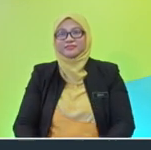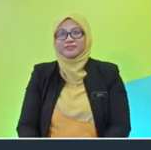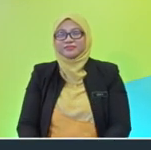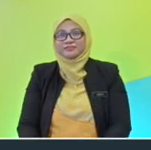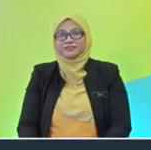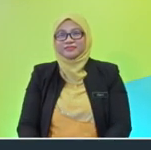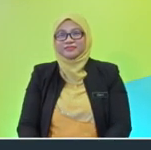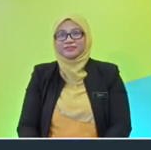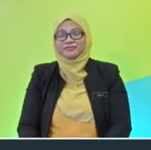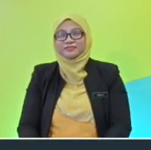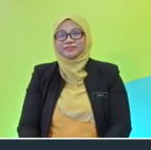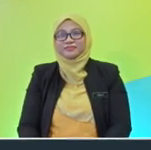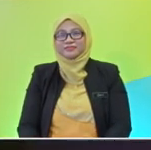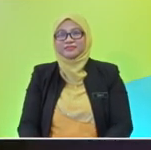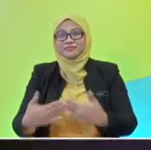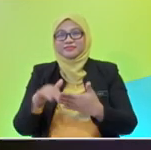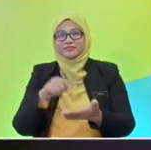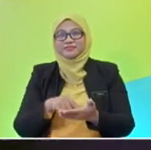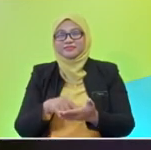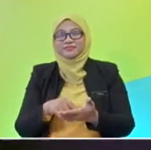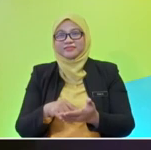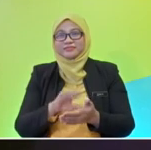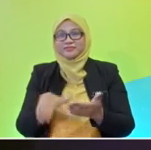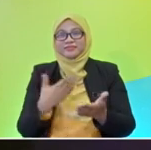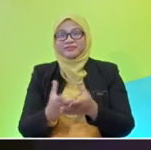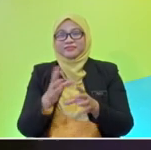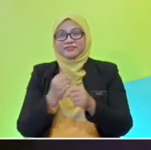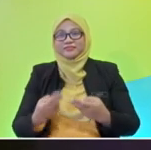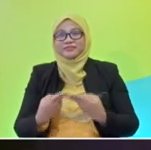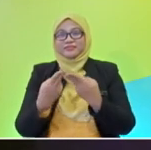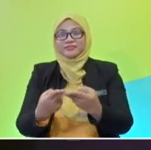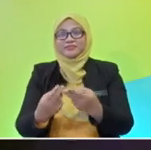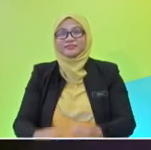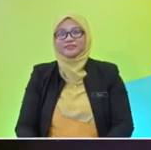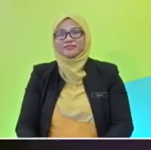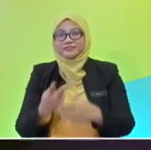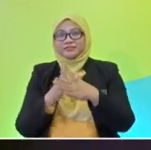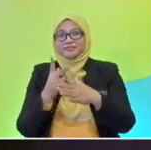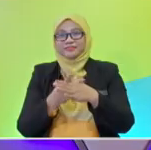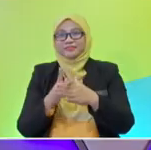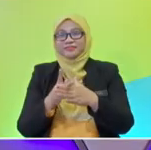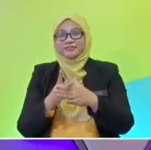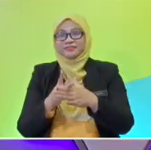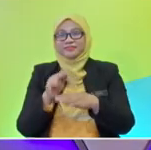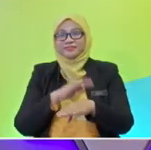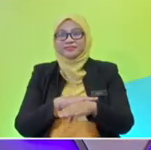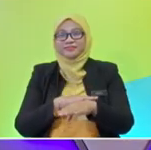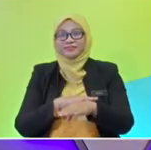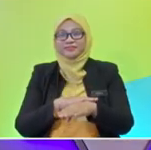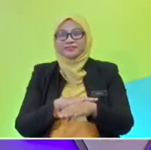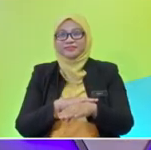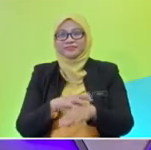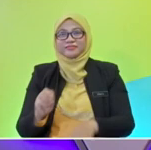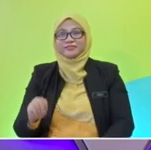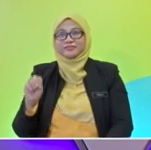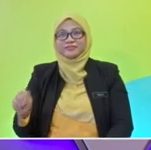Hani setiap Seorang akan menerima ganjaran Oke mungkin saya boleh kongsikan juga kepada anak-anak muda dalam kalian